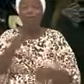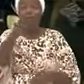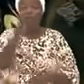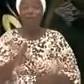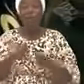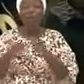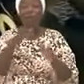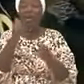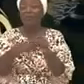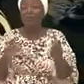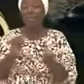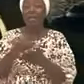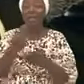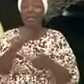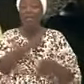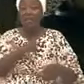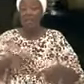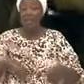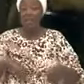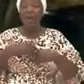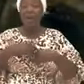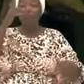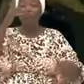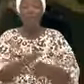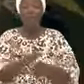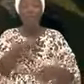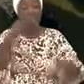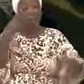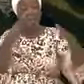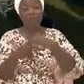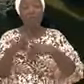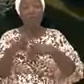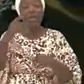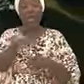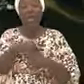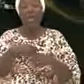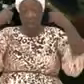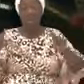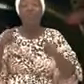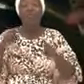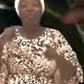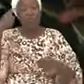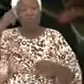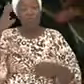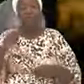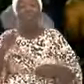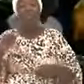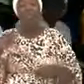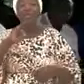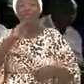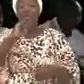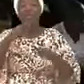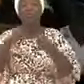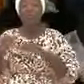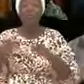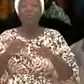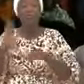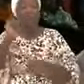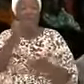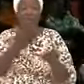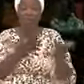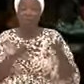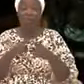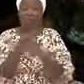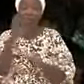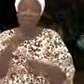a prophétisé proclamé prononcé et prêcher qui paiera je